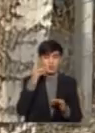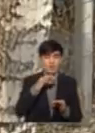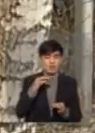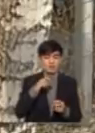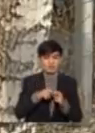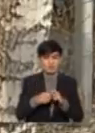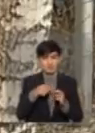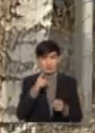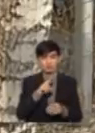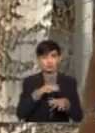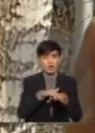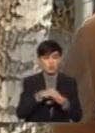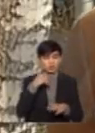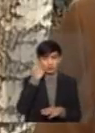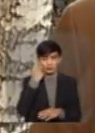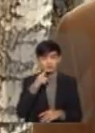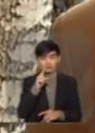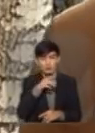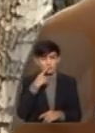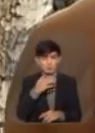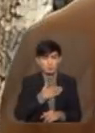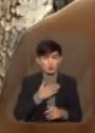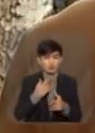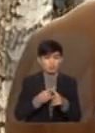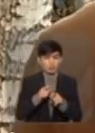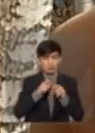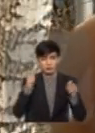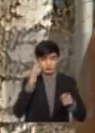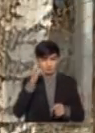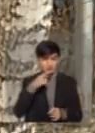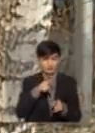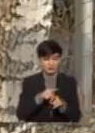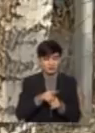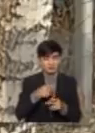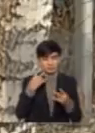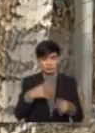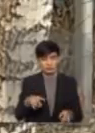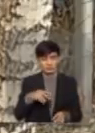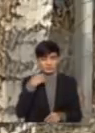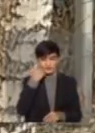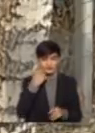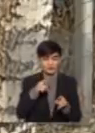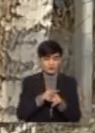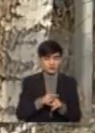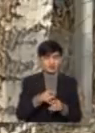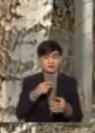Ойбай, ел жұрт не дейді? Ұят болатын болды, атымыз шығып кететін болды деген сияқты жағдай. Немесе